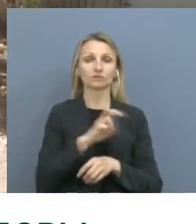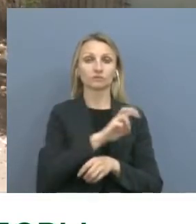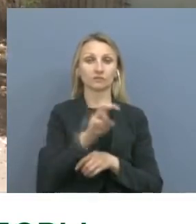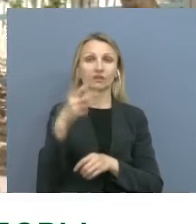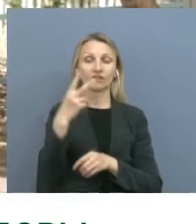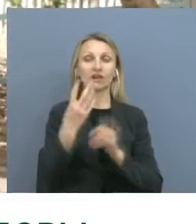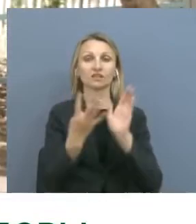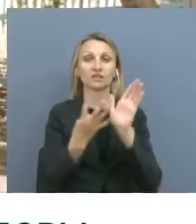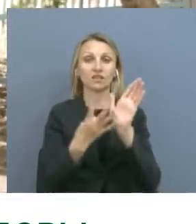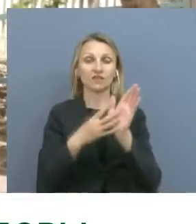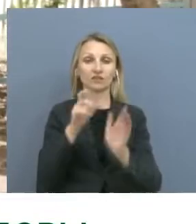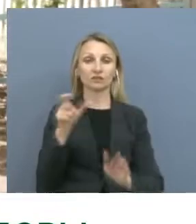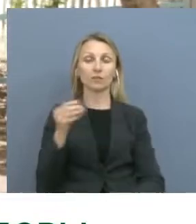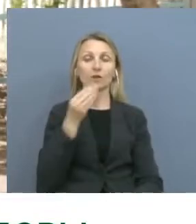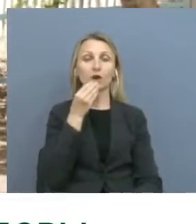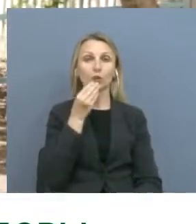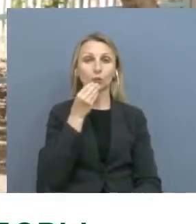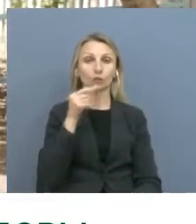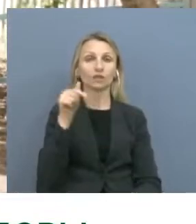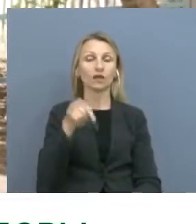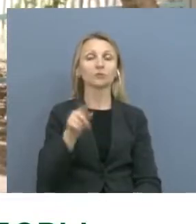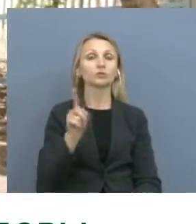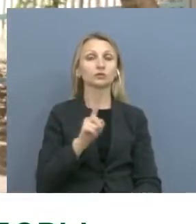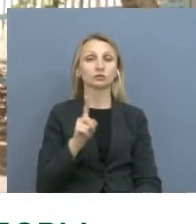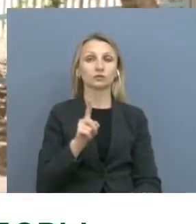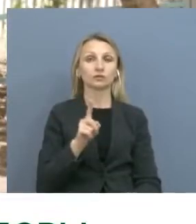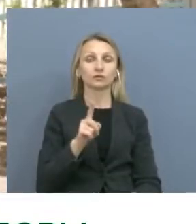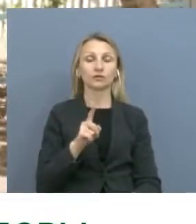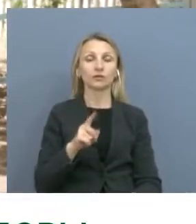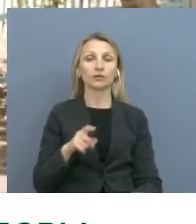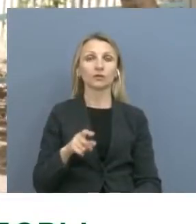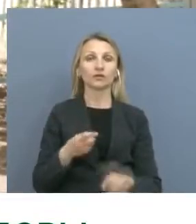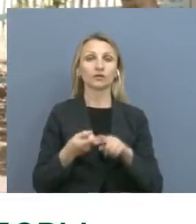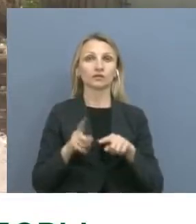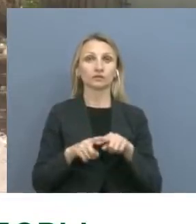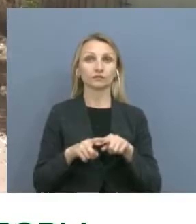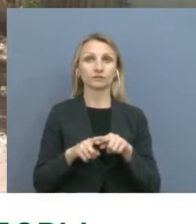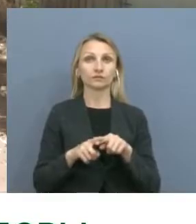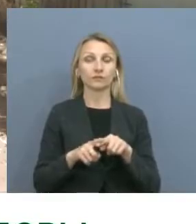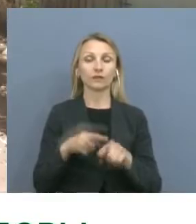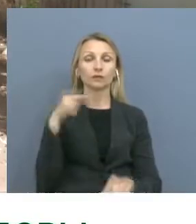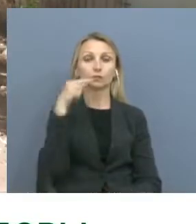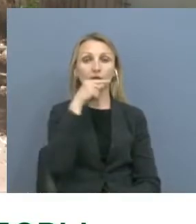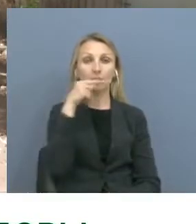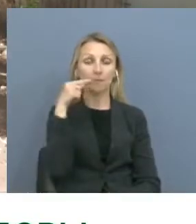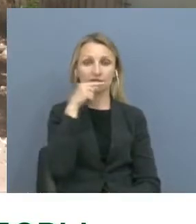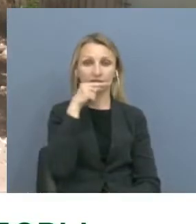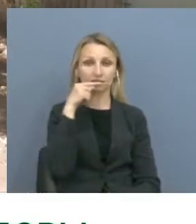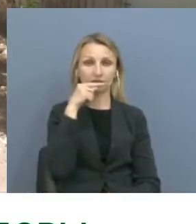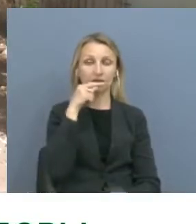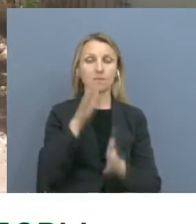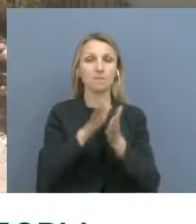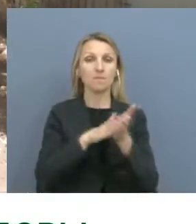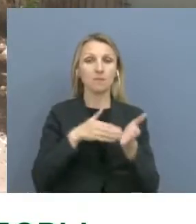29 человек. В продуктовый набор у нас входят продукты первой необходимости. Получается зубные пасты,